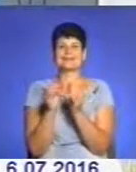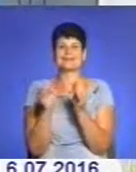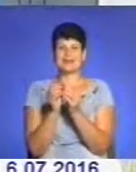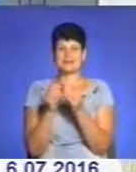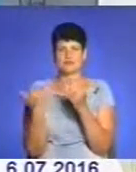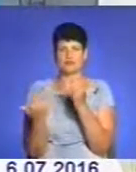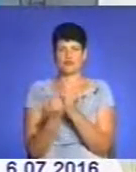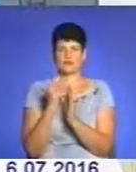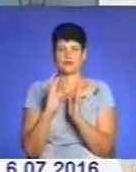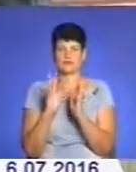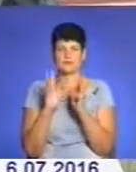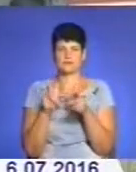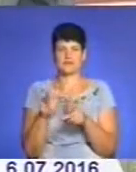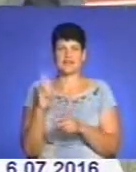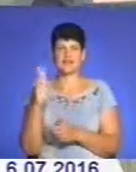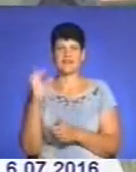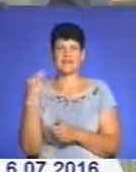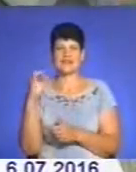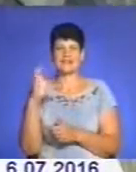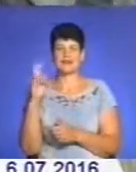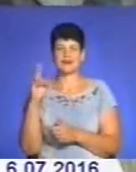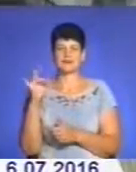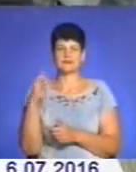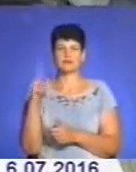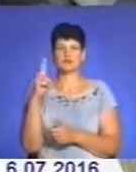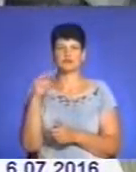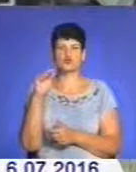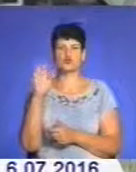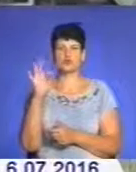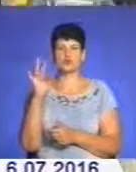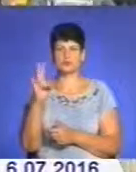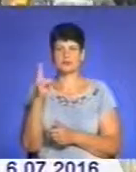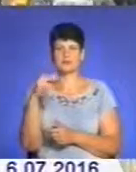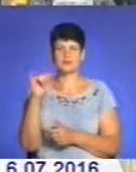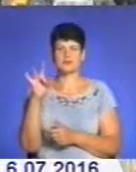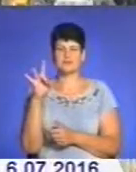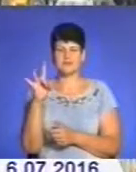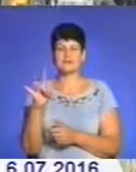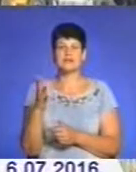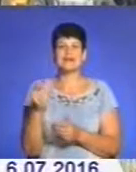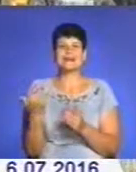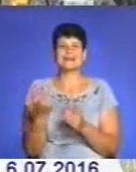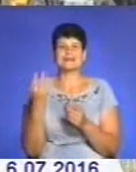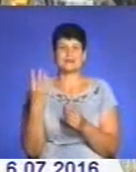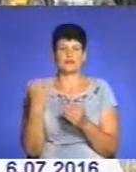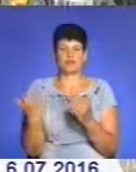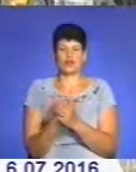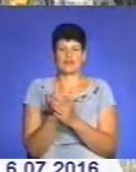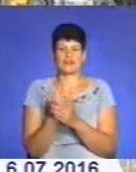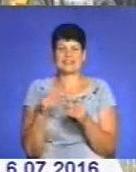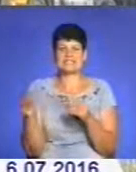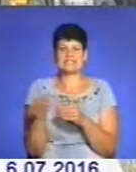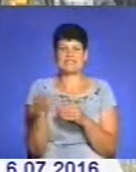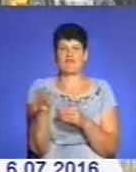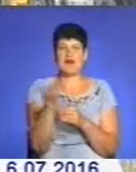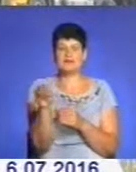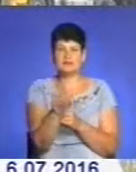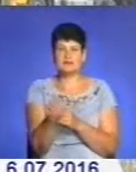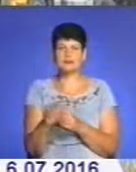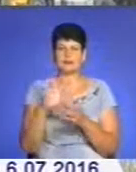тракторів – «Кейс Квадрак», 2 трактори «Джон Дір» та 4 сівалки «Челенджер Ноутіл» загальною вартістю понад